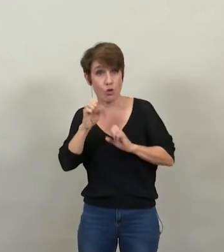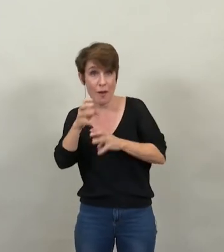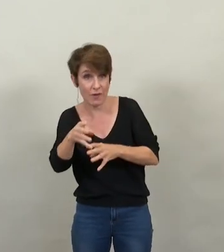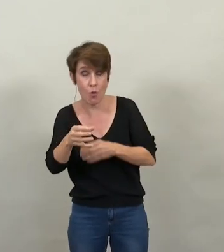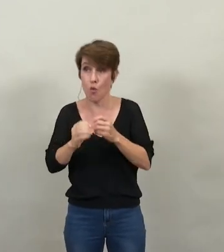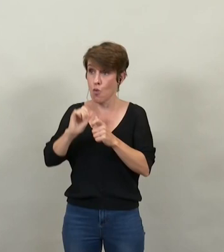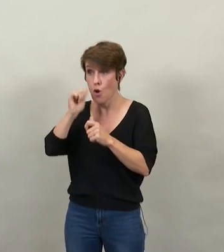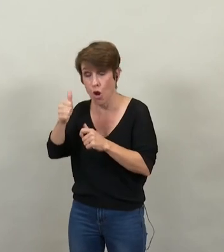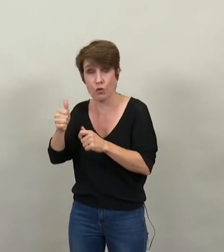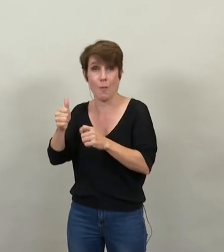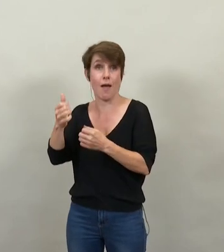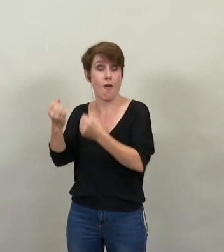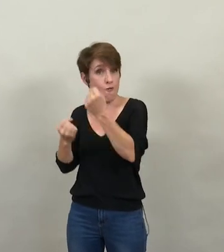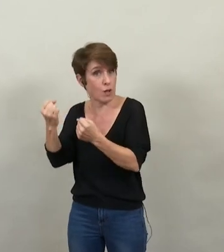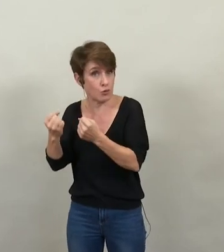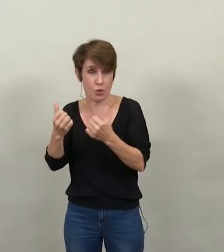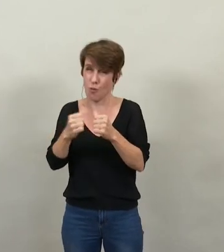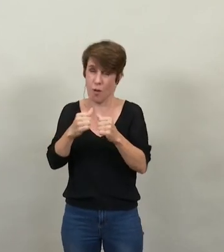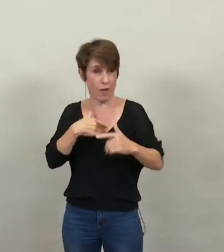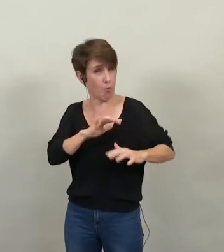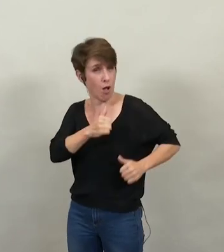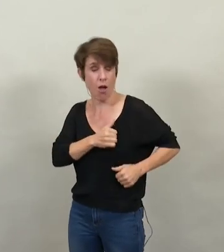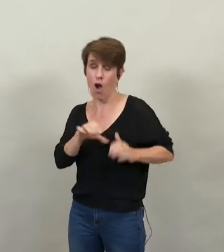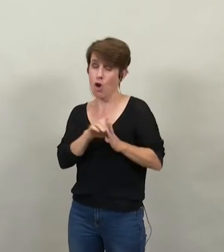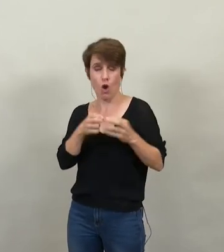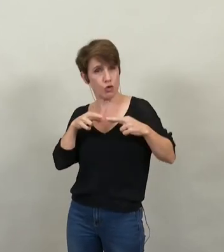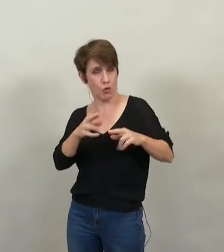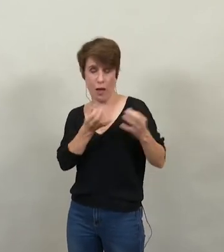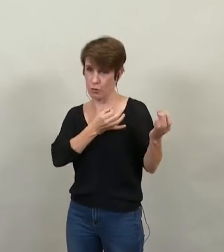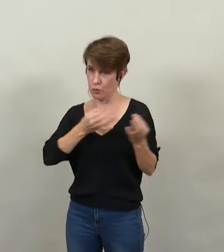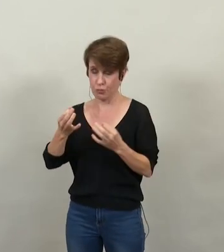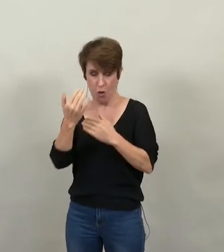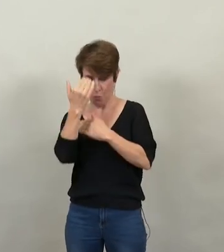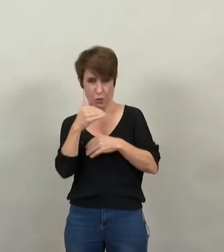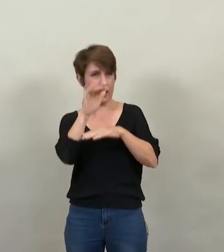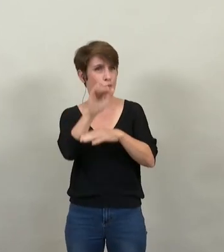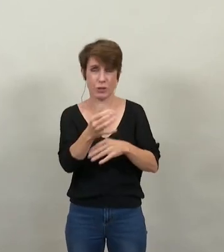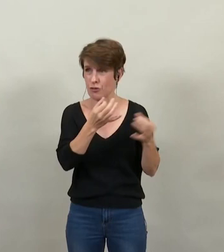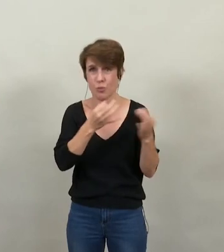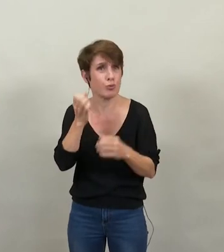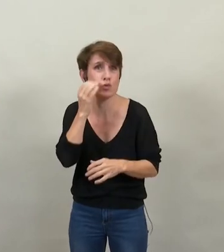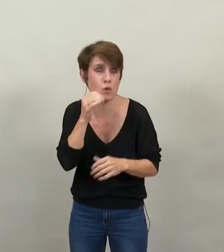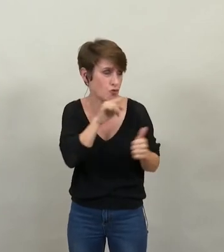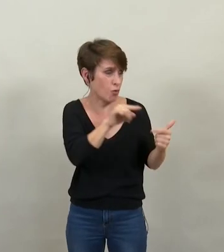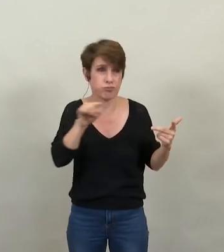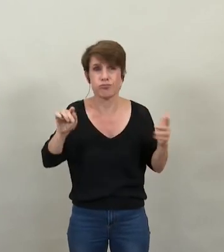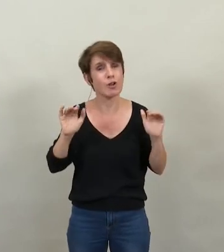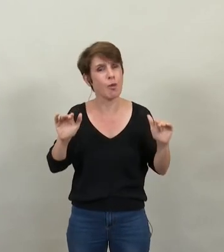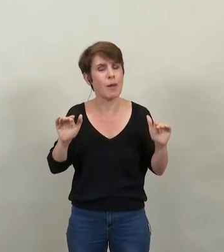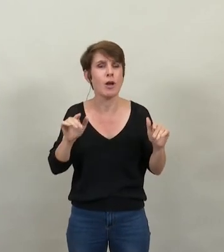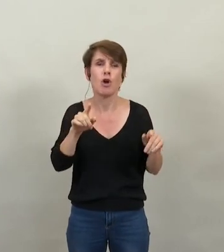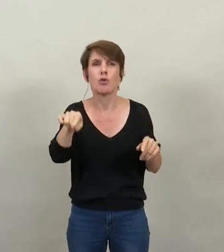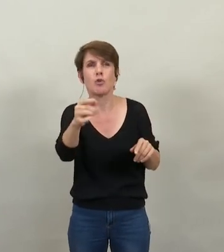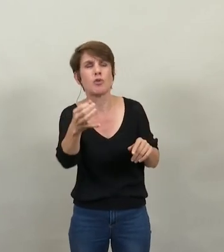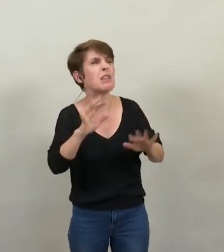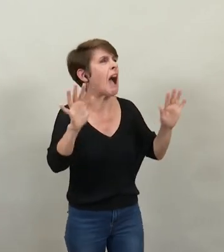de la route je respecte les gens qui sont sur l'espace public et je fais attention à moi et aux autres donc le discours les vélos